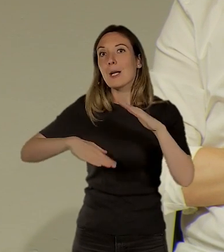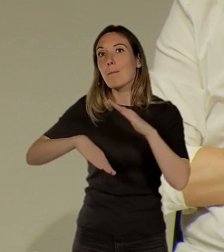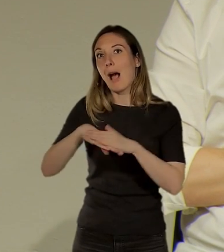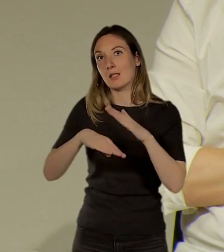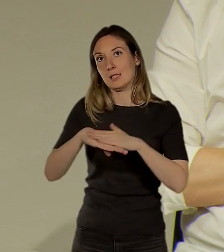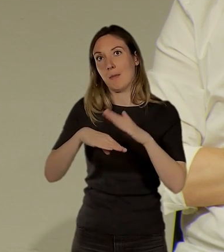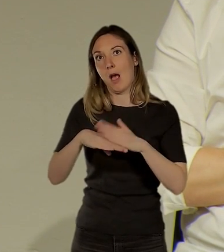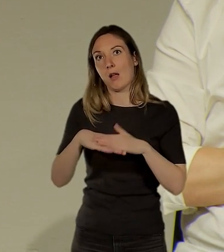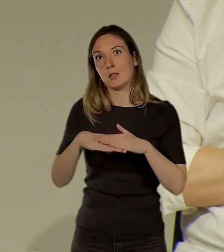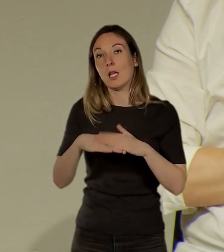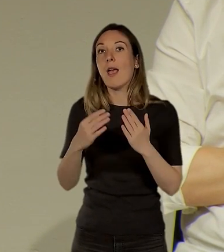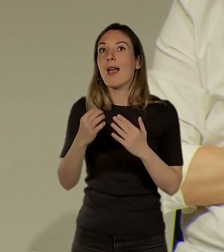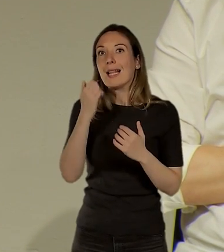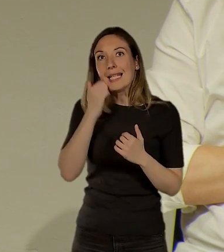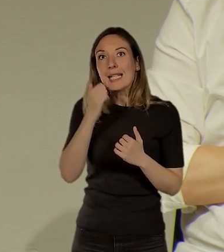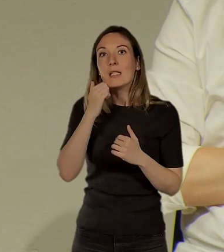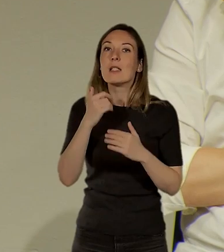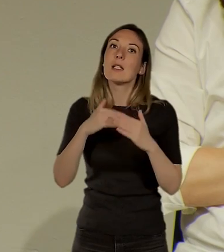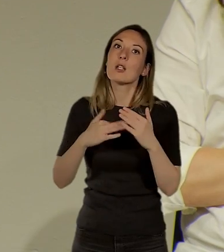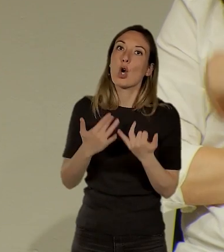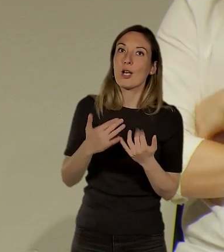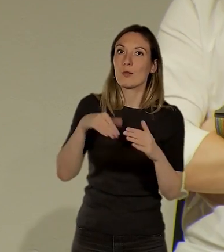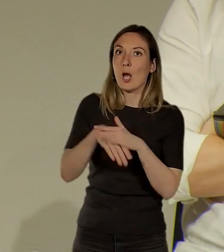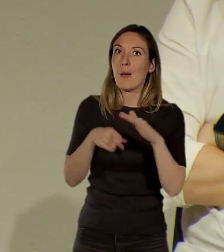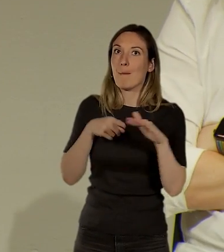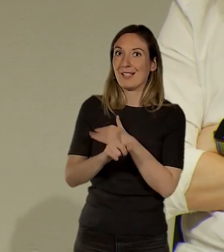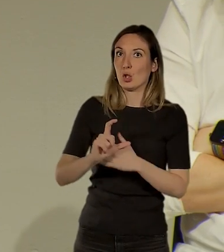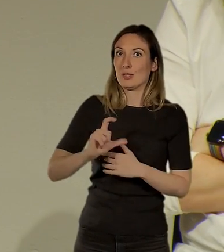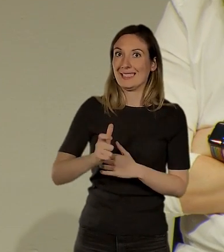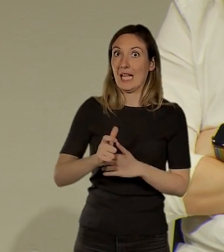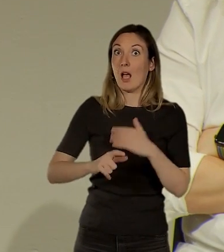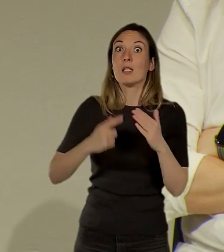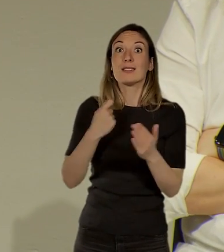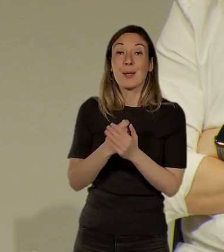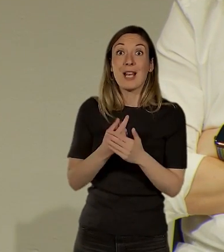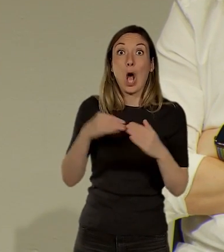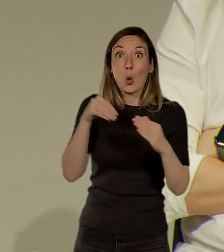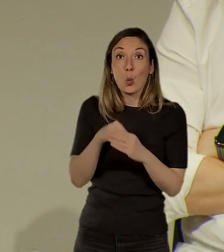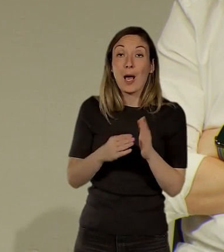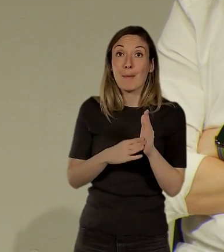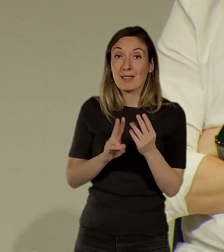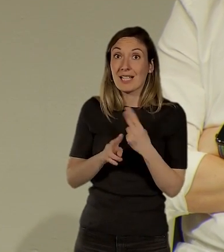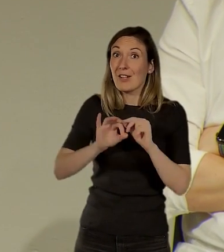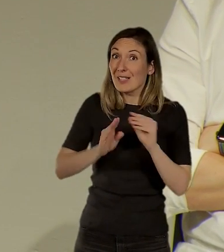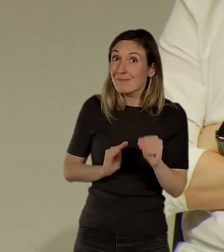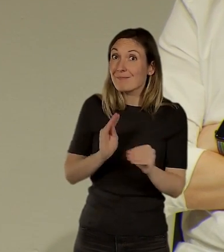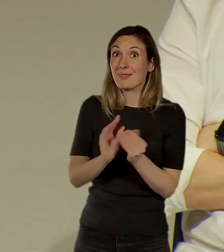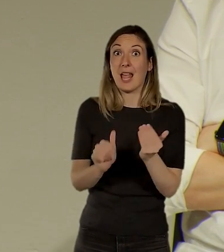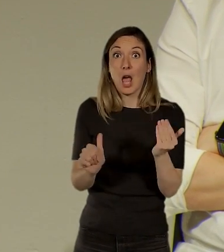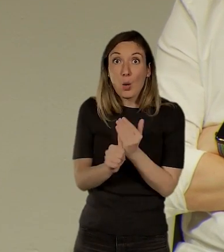osy metra C, takže to může umožnit další doplnění autobusů nebo jiné formy